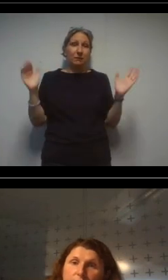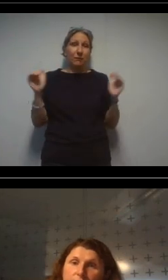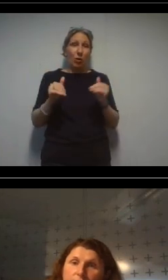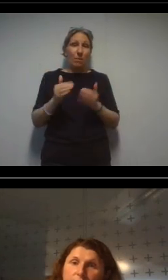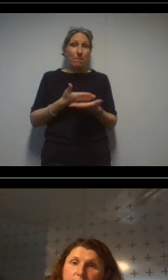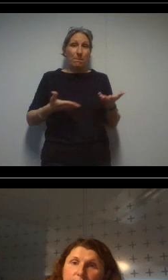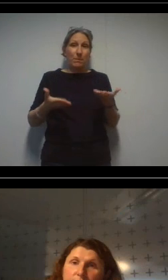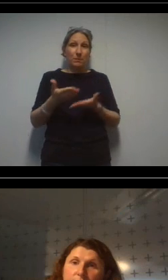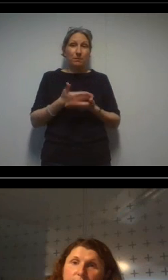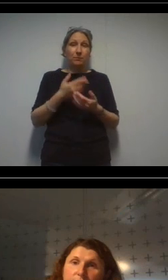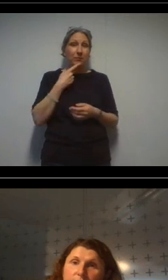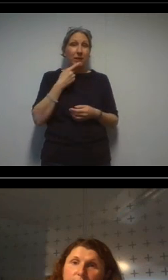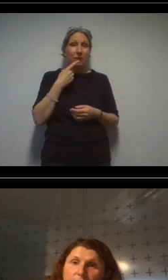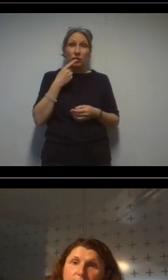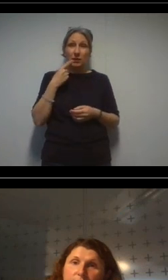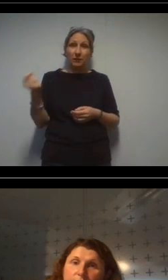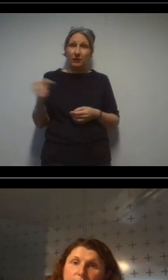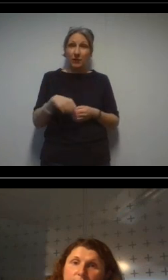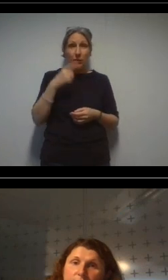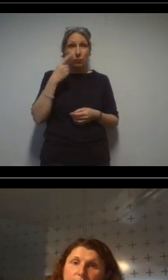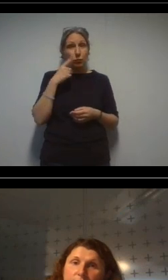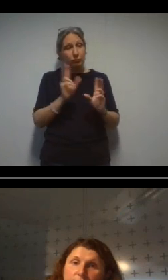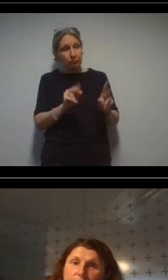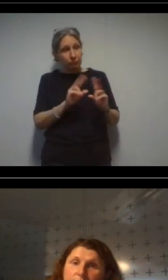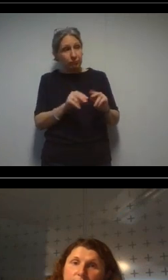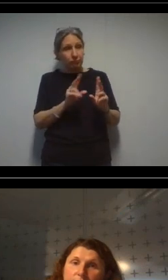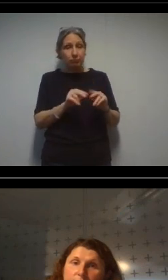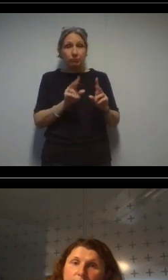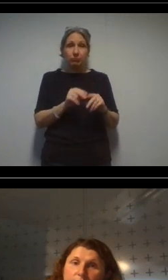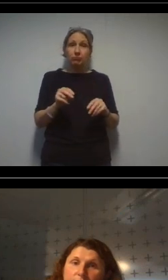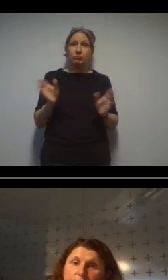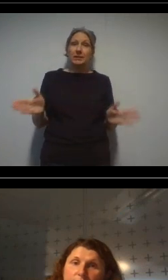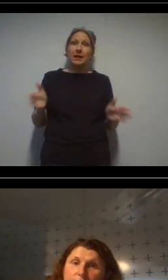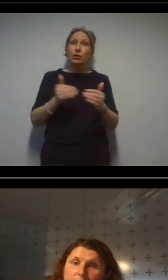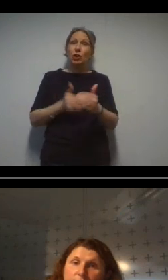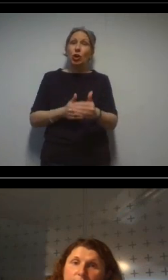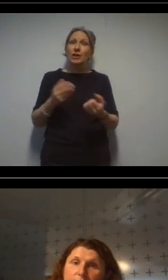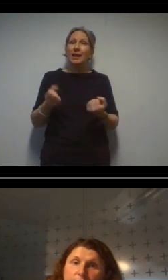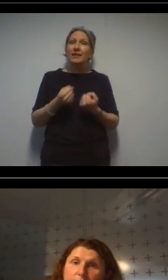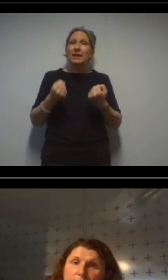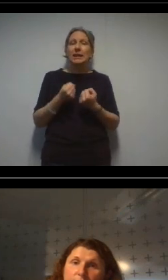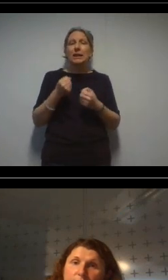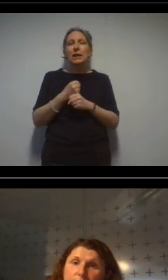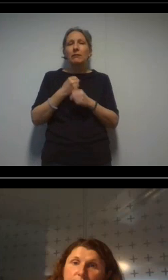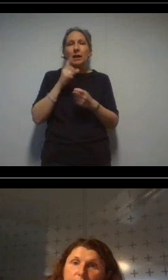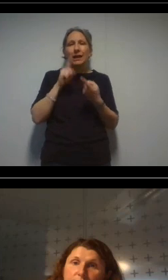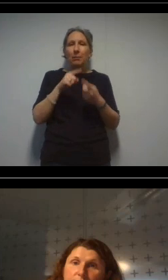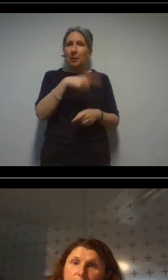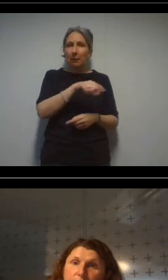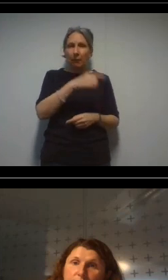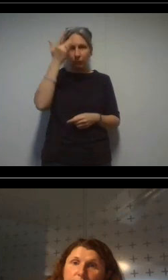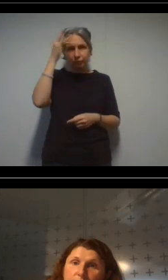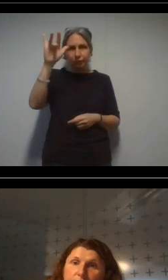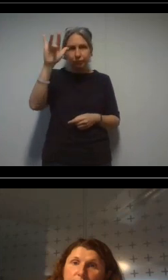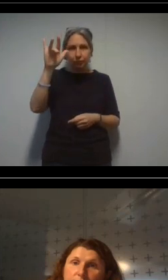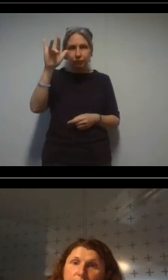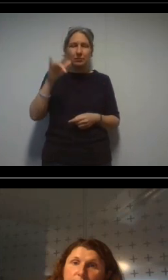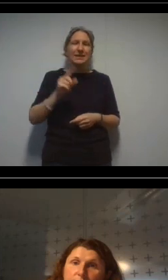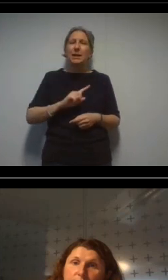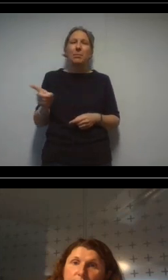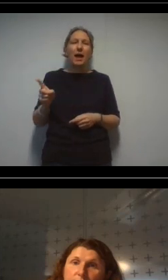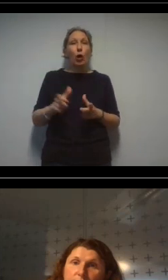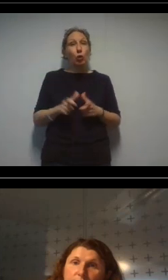êtes là pour parler de vos métiers, pour faire connaître des secteurs d'activité qui ne connaissent pas non plus. C'est pas un forum où on présente son entreprise. C'est